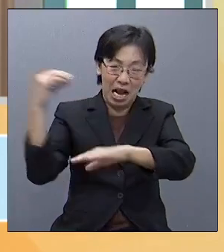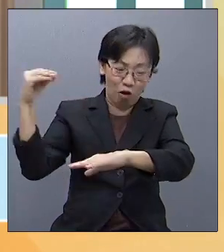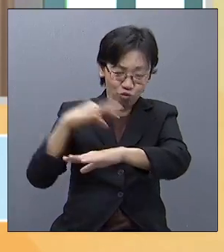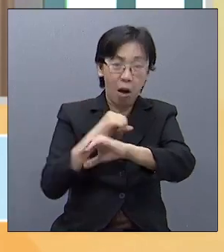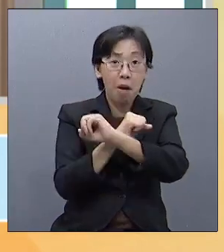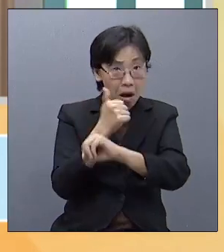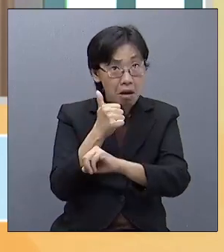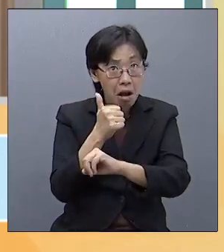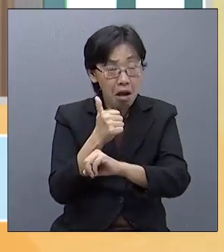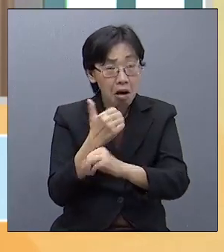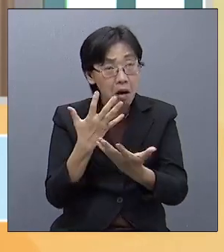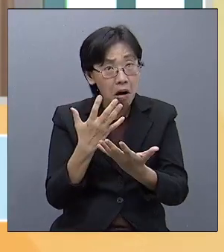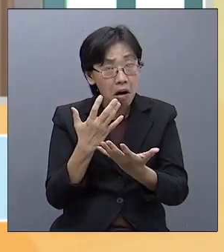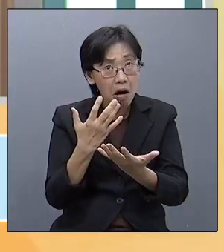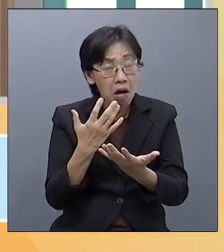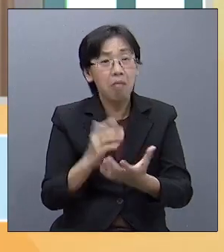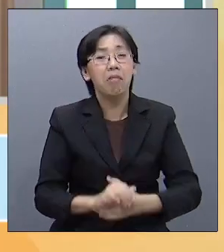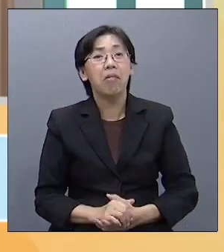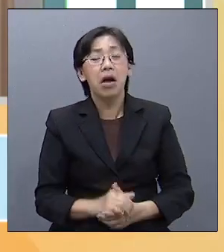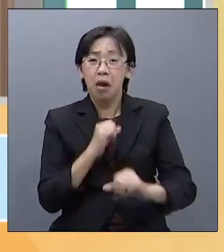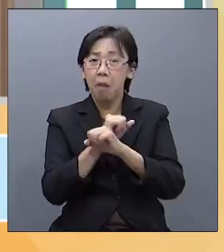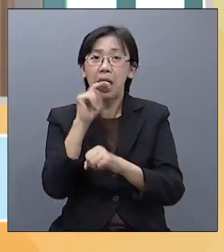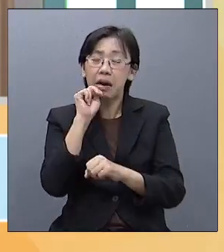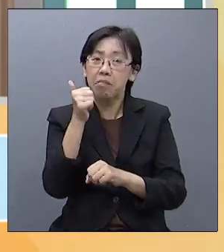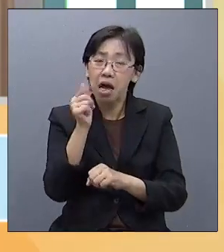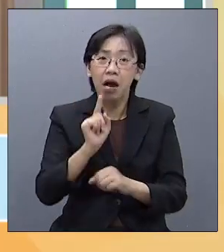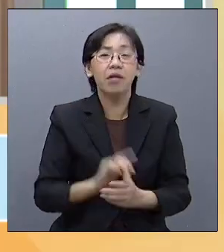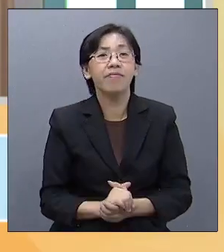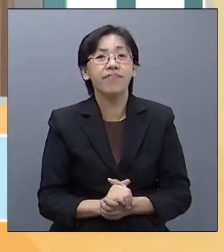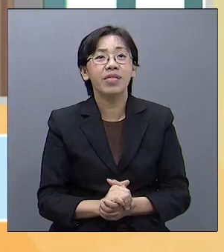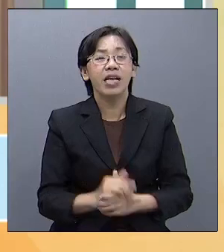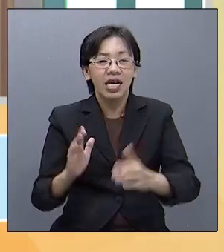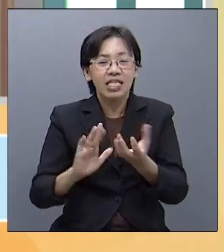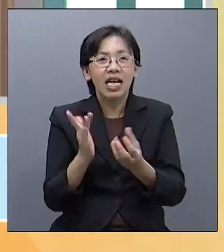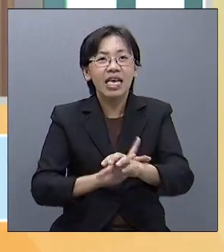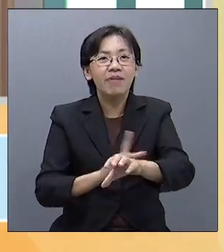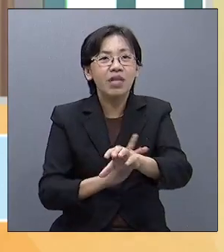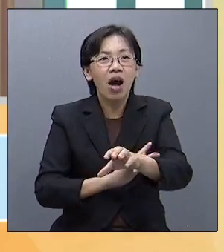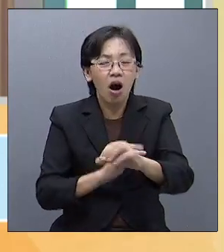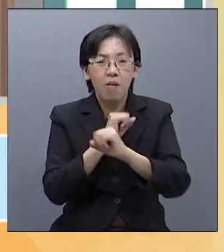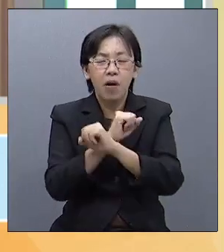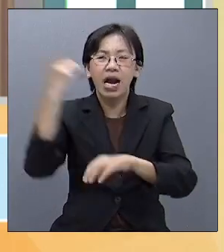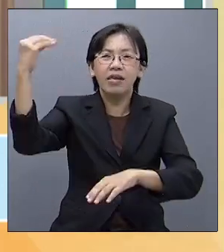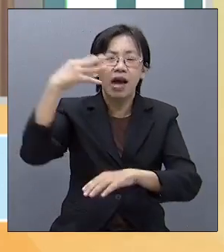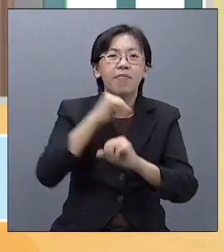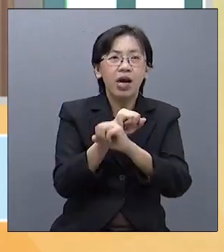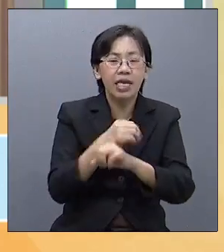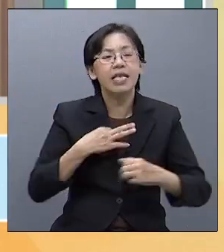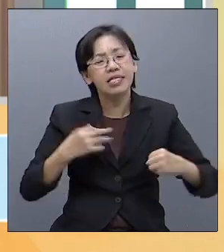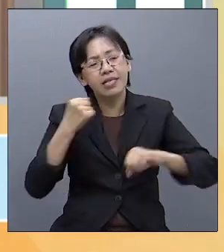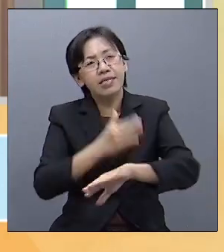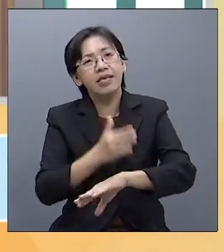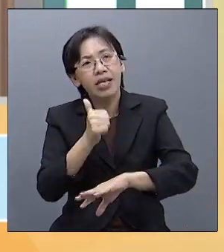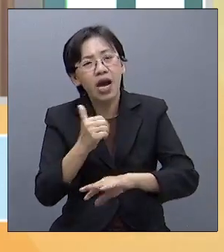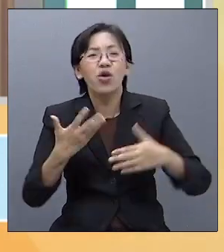กันน้ำได้อะไรอย่างนี้ช่วยไหมฮะ จริงๆทั้งครีมกันแดดแล้วก็เสื้อผ้าที่ช่วยป้องกันเนี่ยครับมีส่วนนะครับมีส่วนแต่เราสามารถทำให้มันส